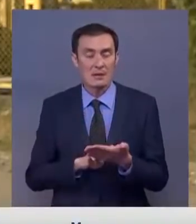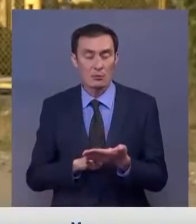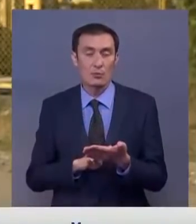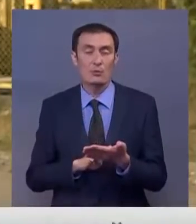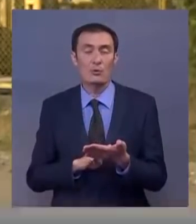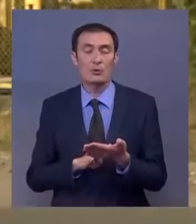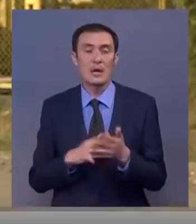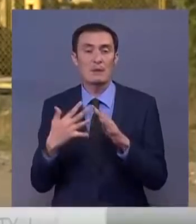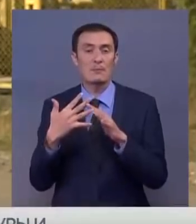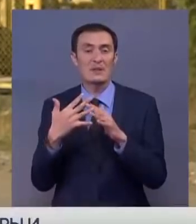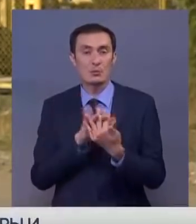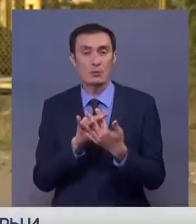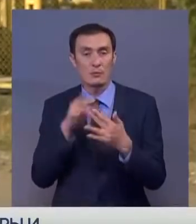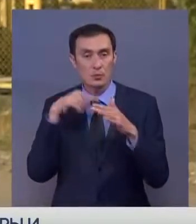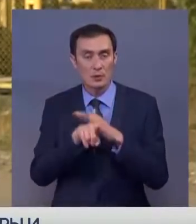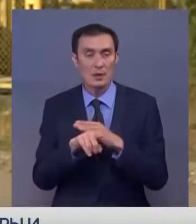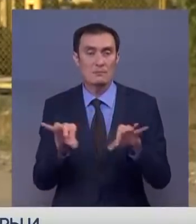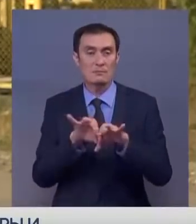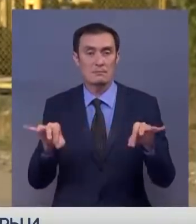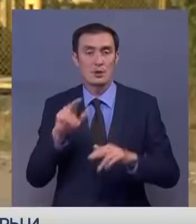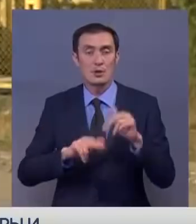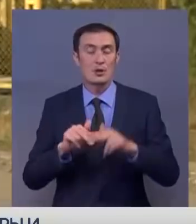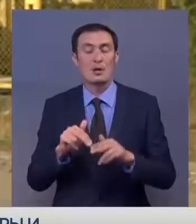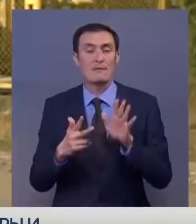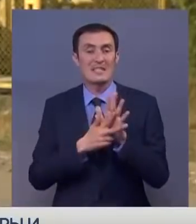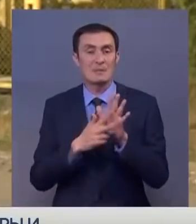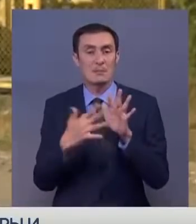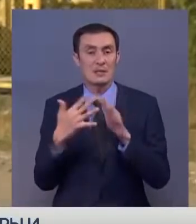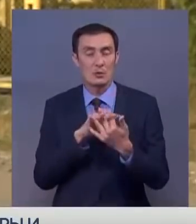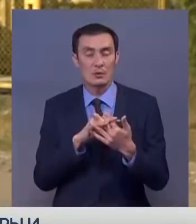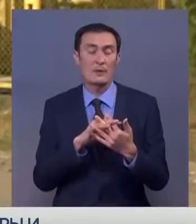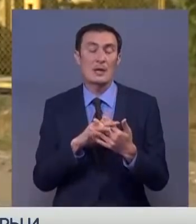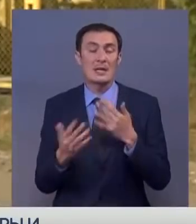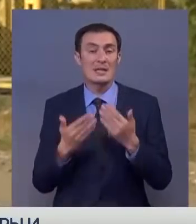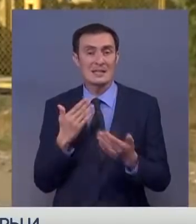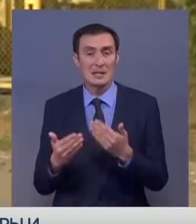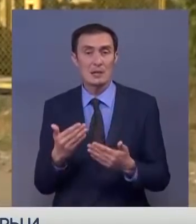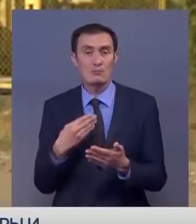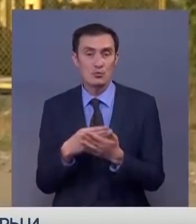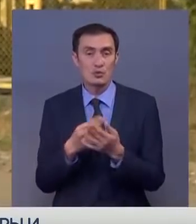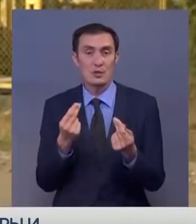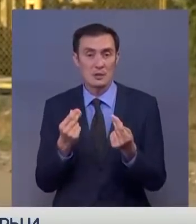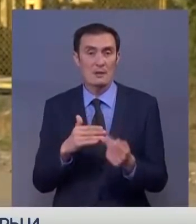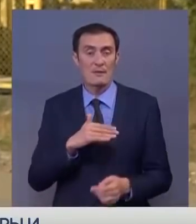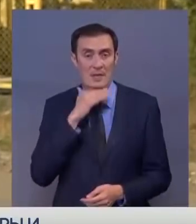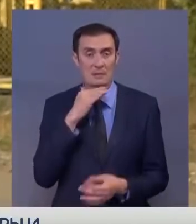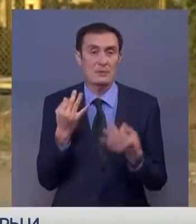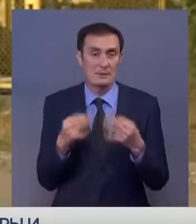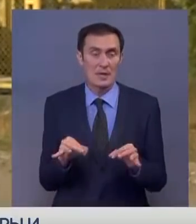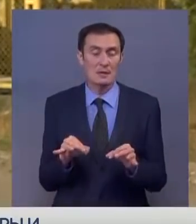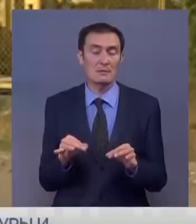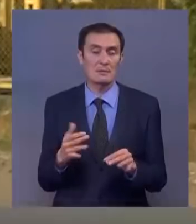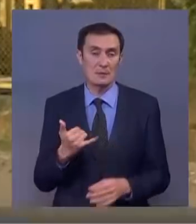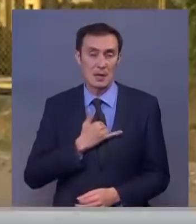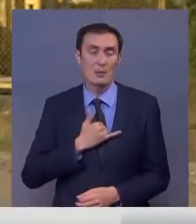на внутрипоселковые тех же сел, 8 населенных пунктов. Если бюджет позволяет, одобрят